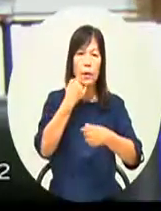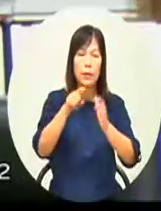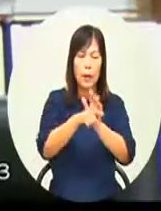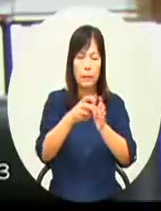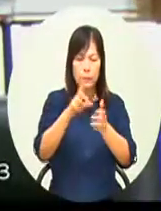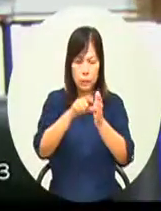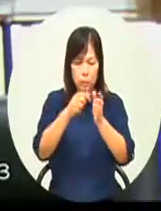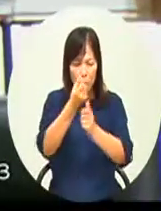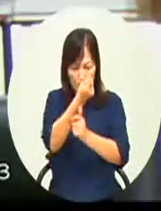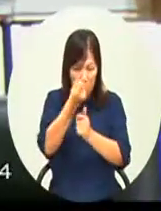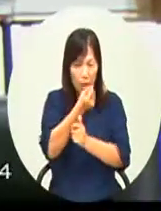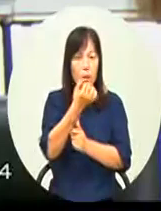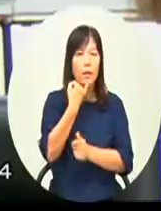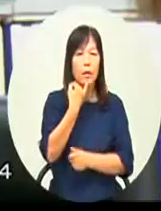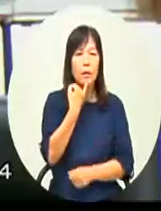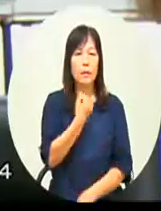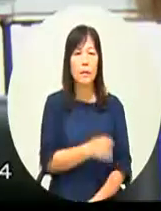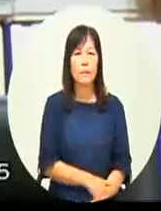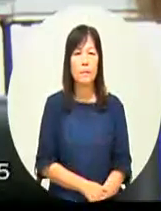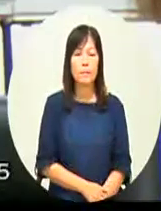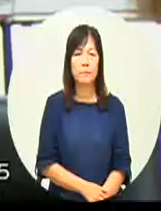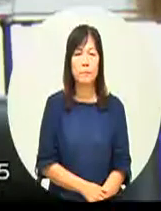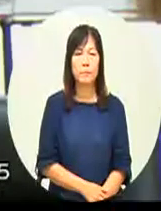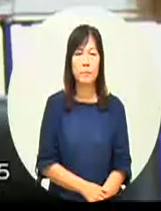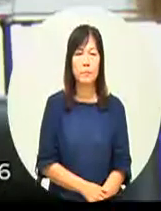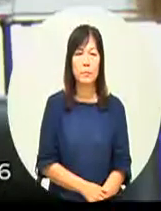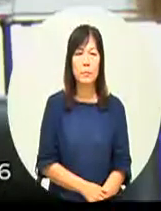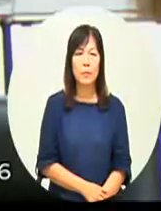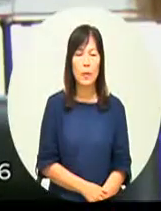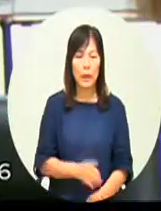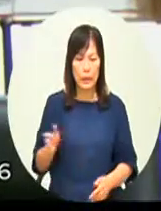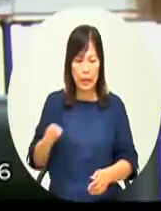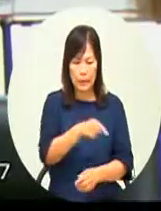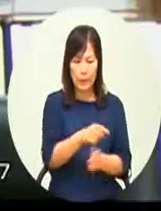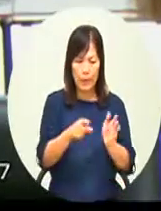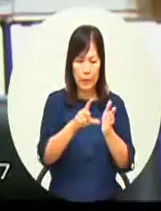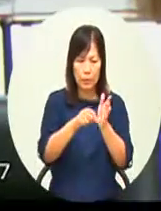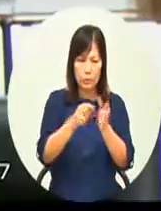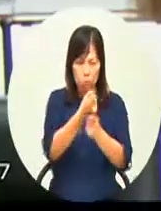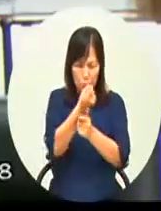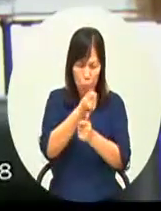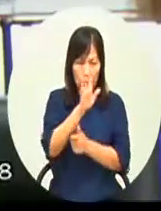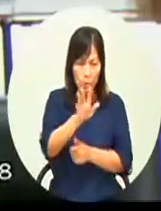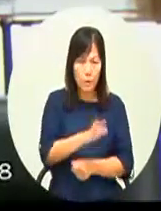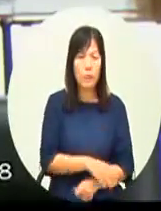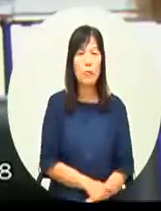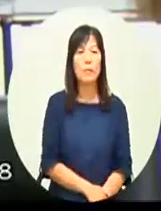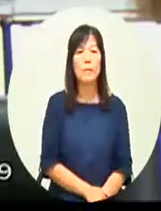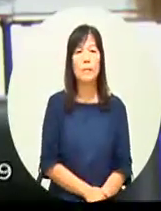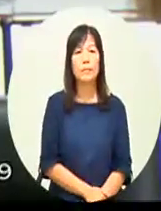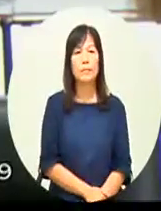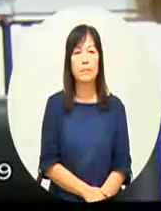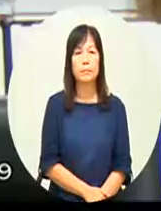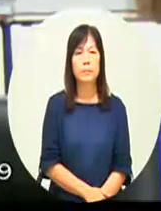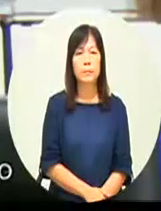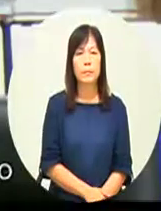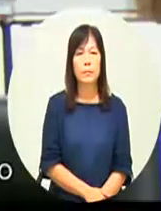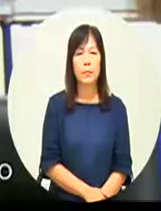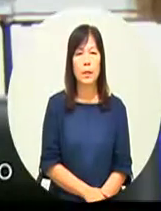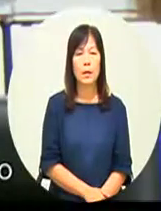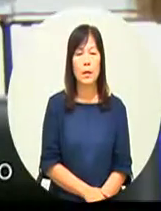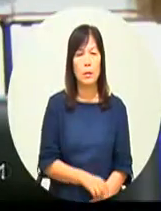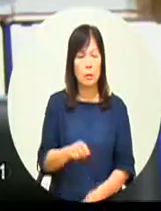时间，两边啊有一个管控时间，那么这样的话呢，会有机